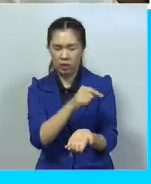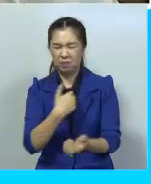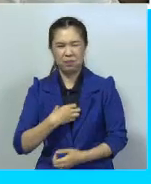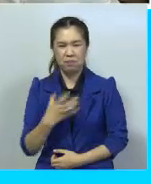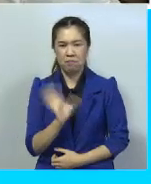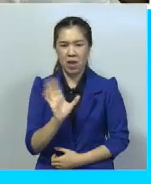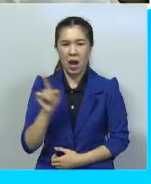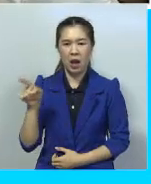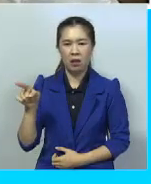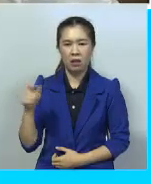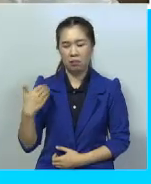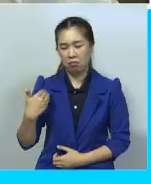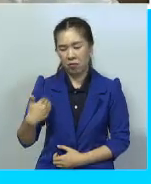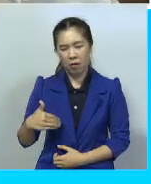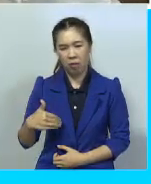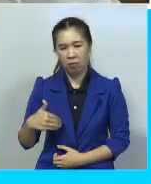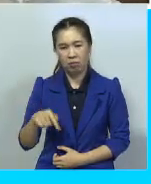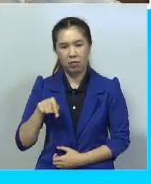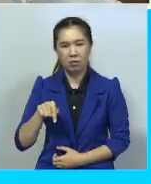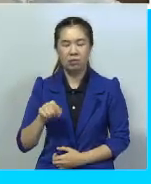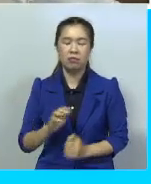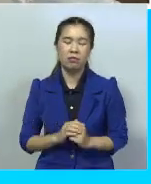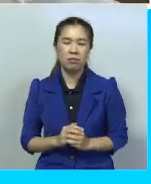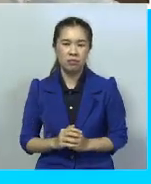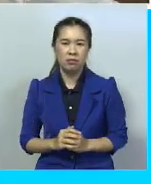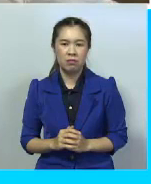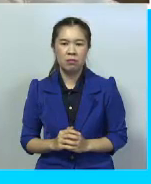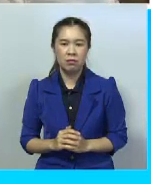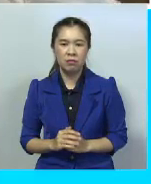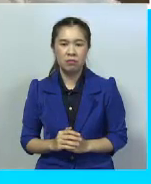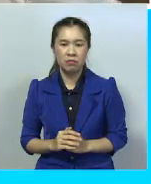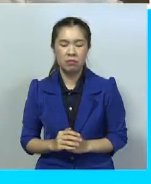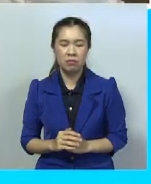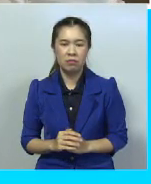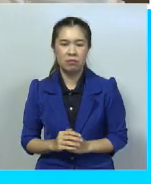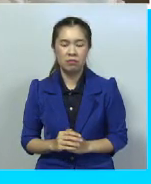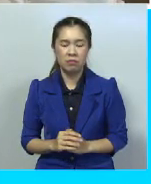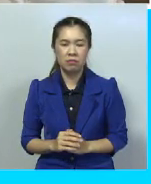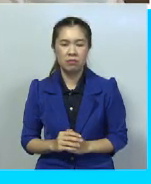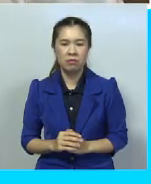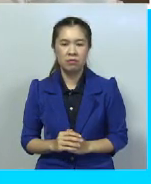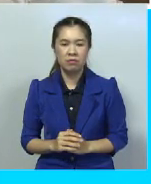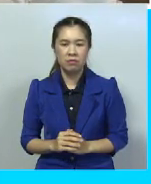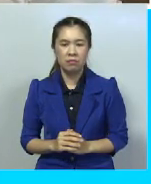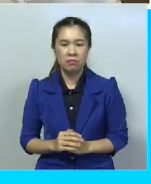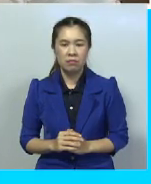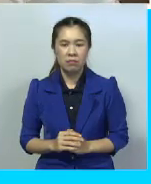ากให้คนอื่นตกเป็นผู้เสียหายเหมือนเราอย่างเงี้ยค่ะ ได้รับผลกระทบอะไรกับการใช้ชีวิตประจำวันบ้าง